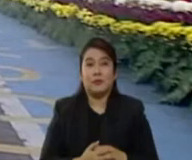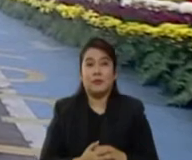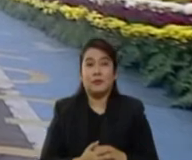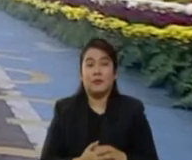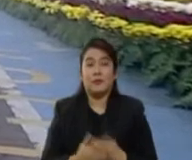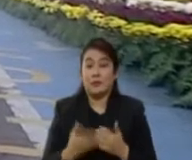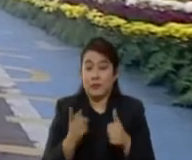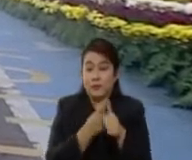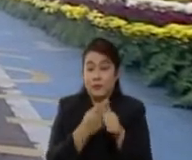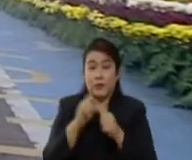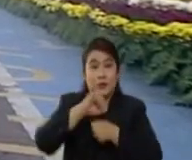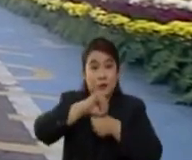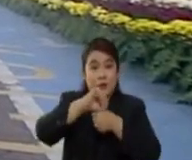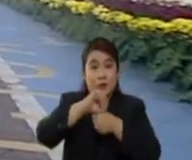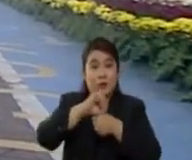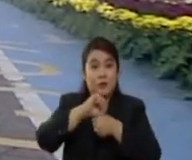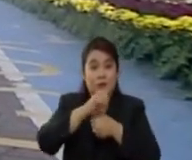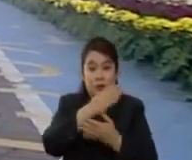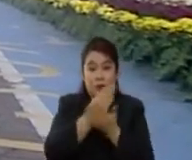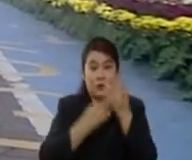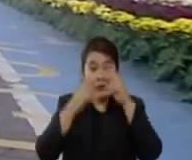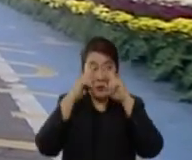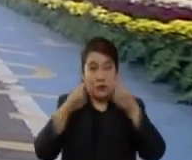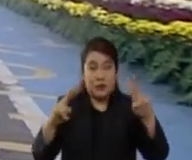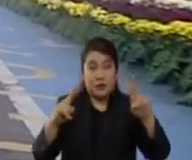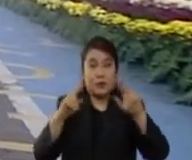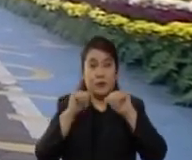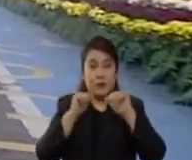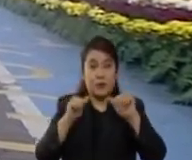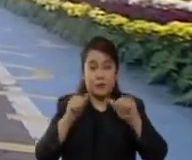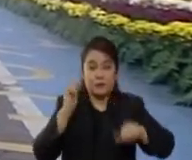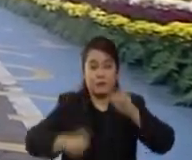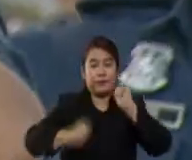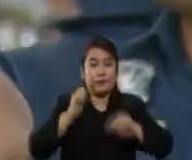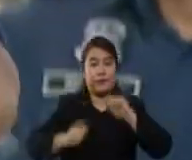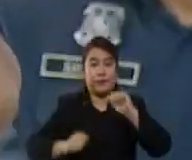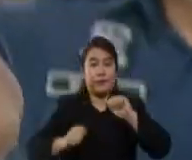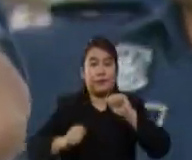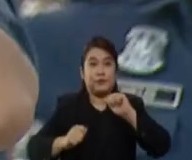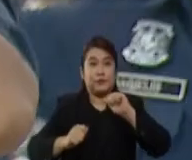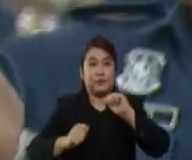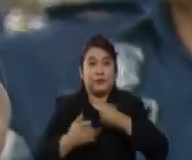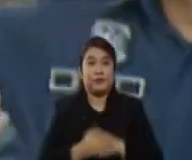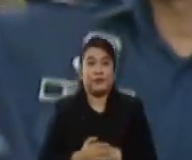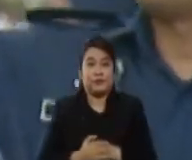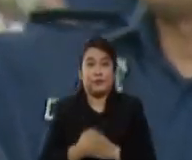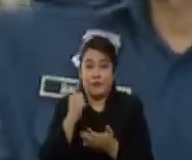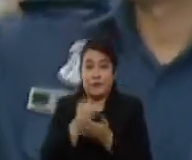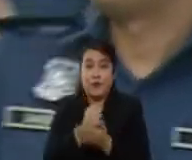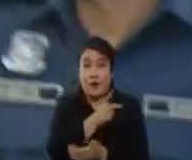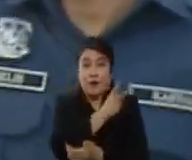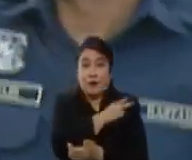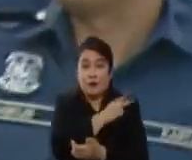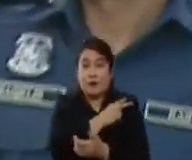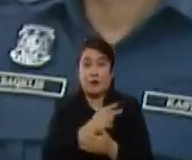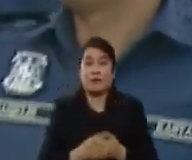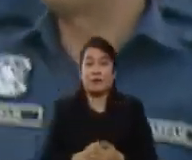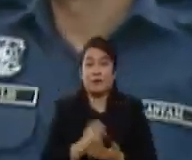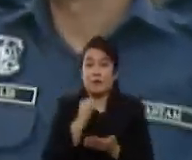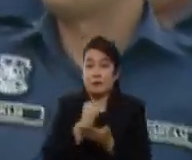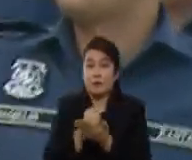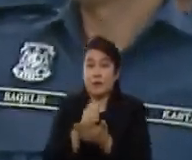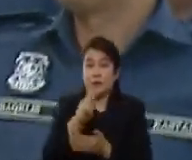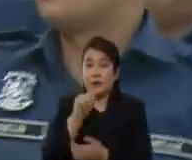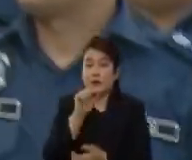Mendahului kontinjen ketenteraman awam ialah pancaragam Jabatan Kastam Diraja Malaysia, pimpinan Drum Major,